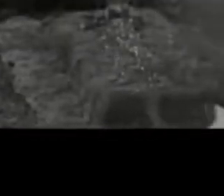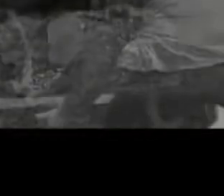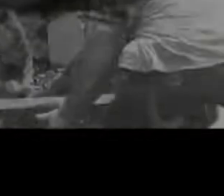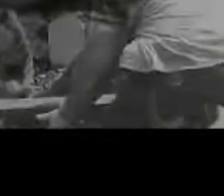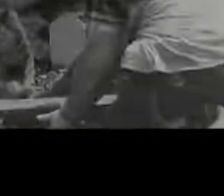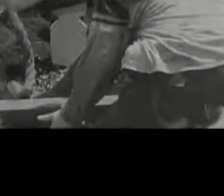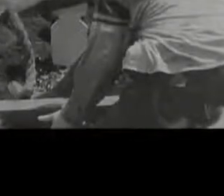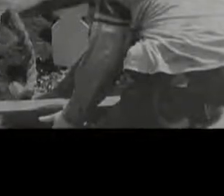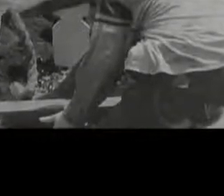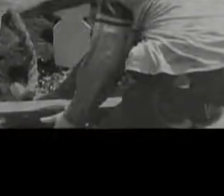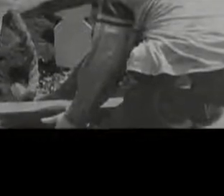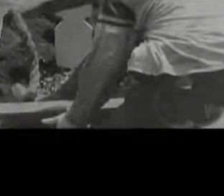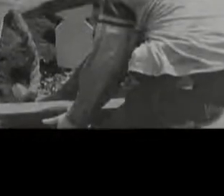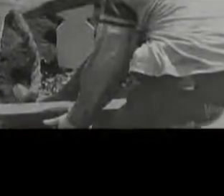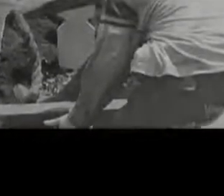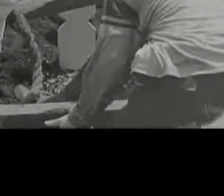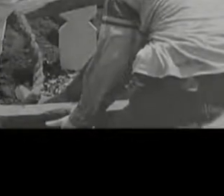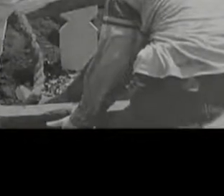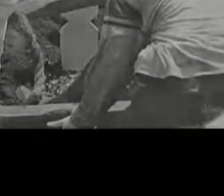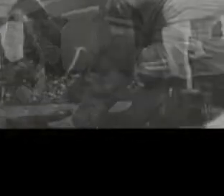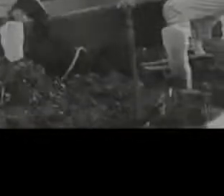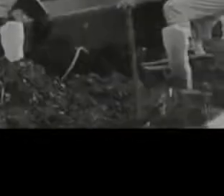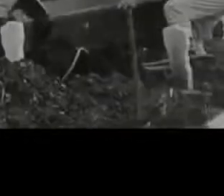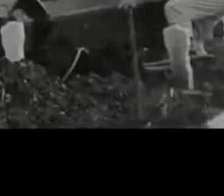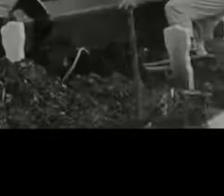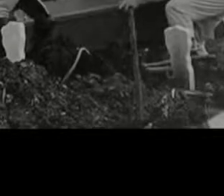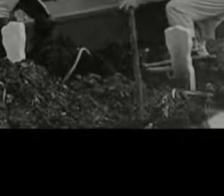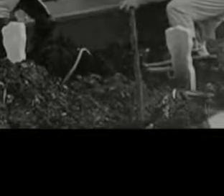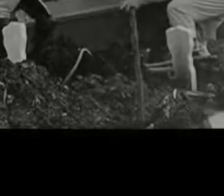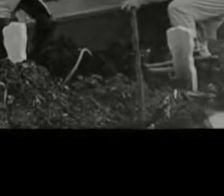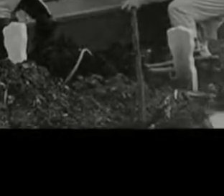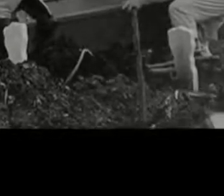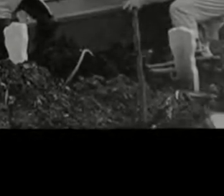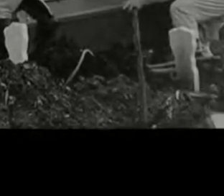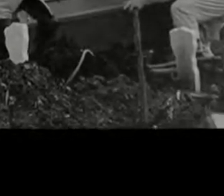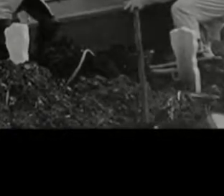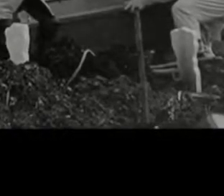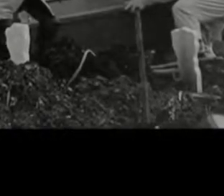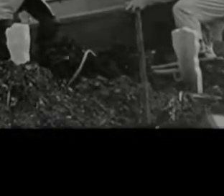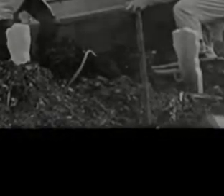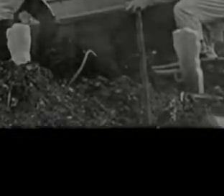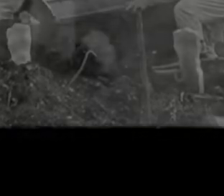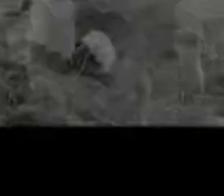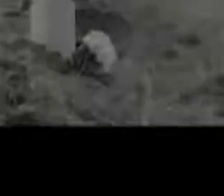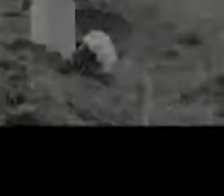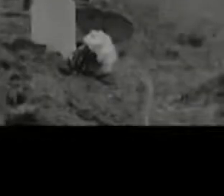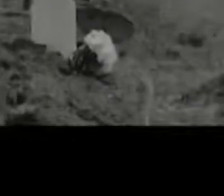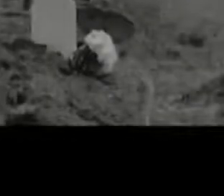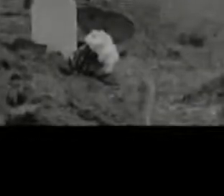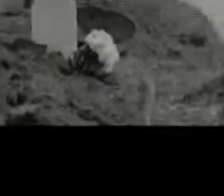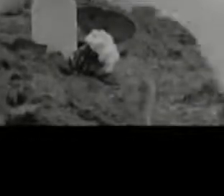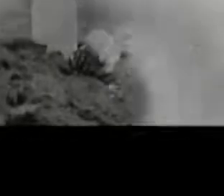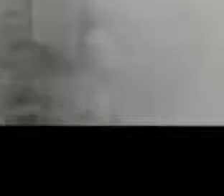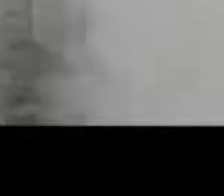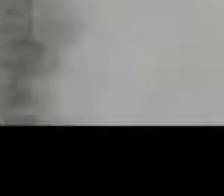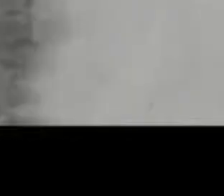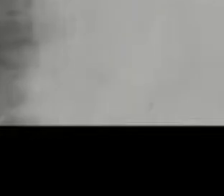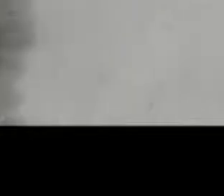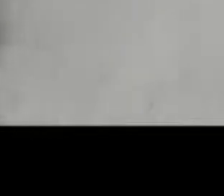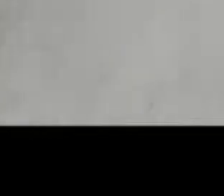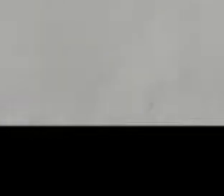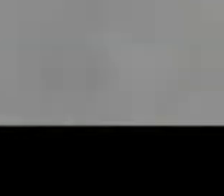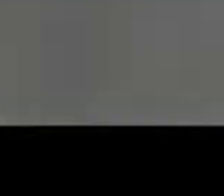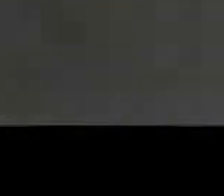kematian. Pandemi akan pergi seperti kabut yang hilang